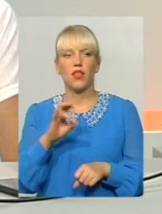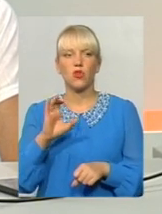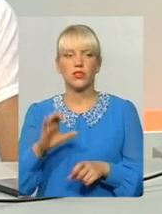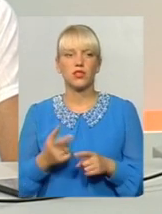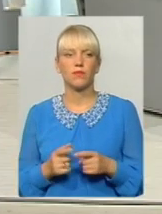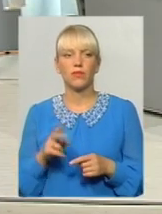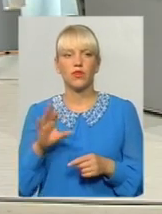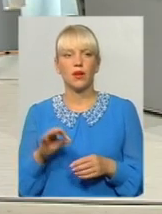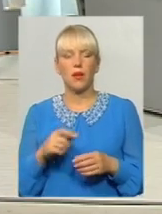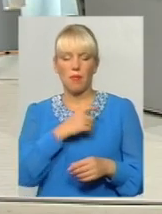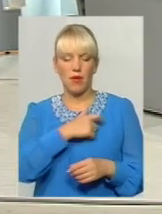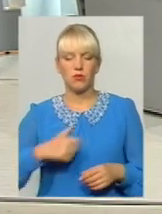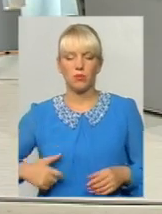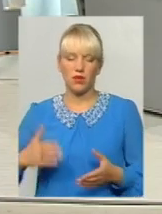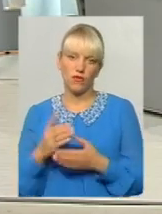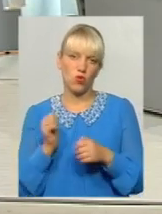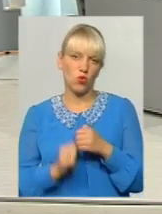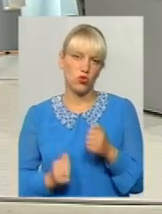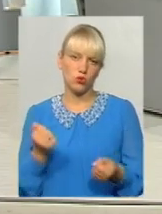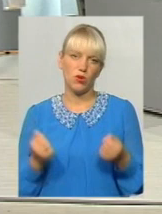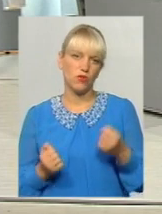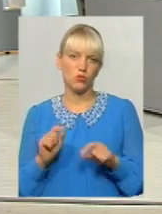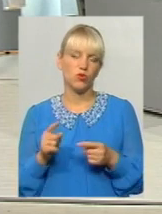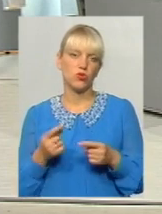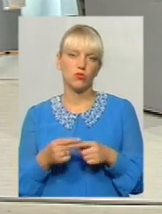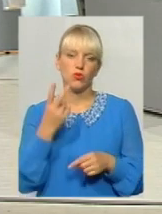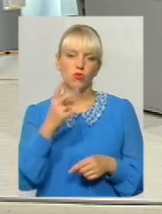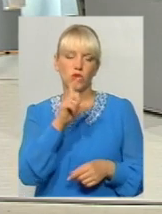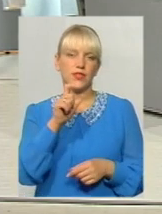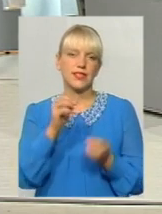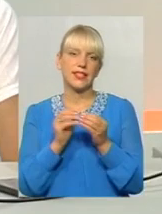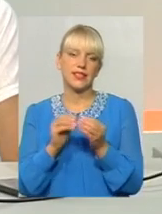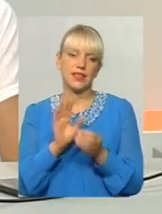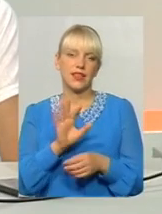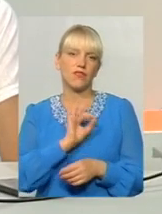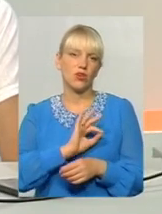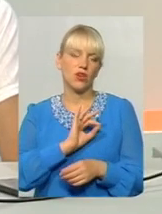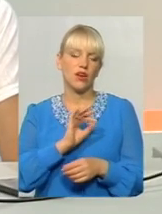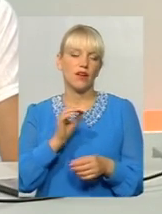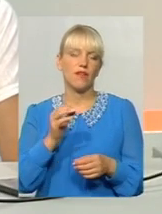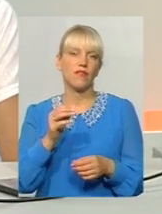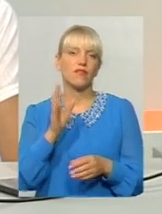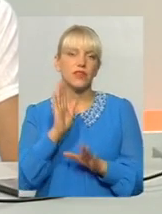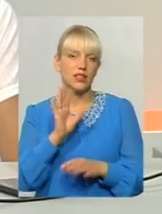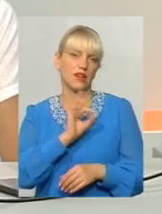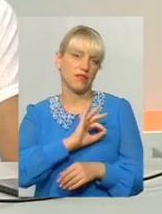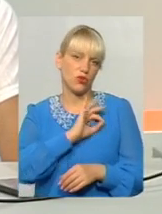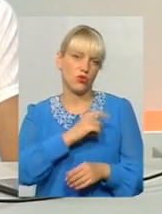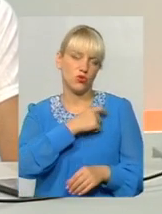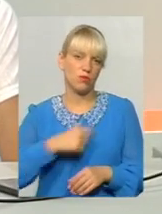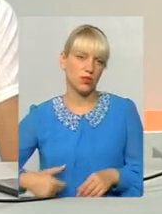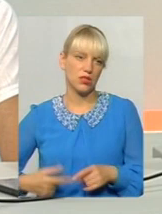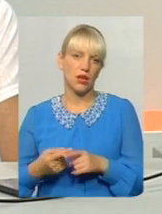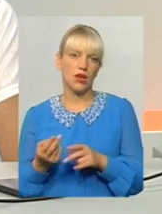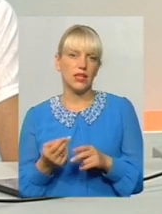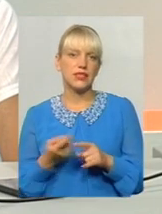прикладу, пасок безпеки є в кожному автомобілі. Чому тільки 2 з 10 водіїв використовують пасок безпеки? Аналогічно показчики повороту. Досить